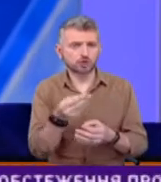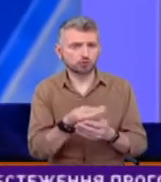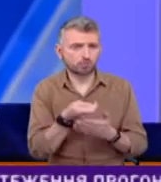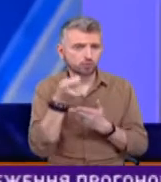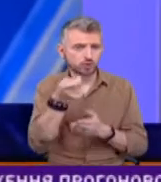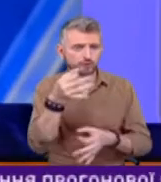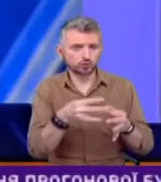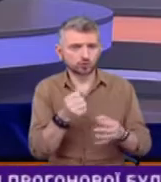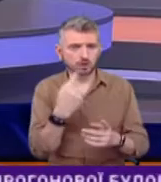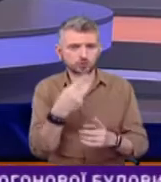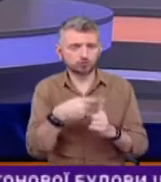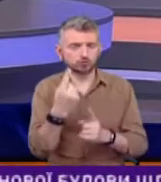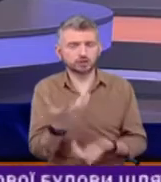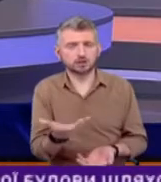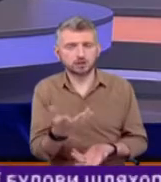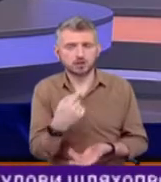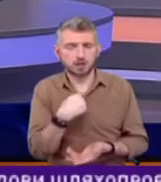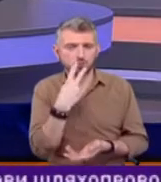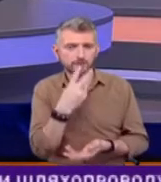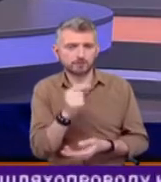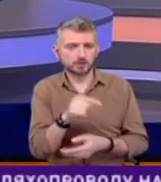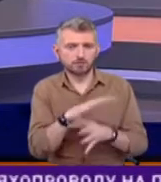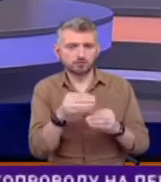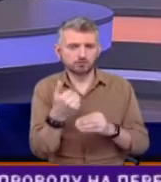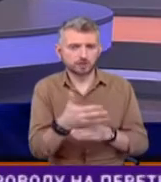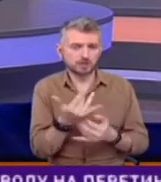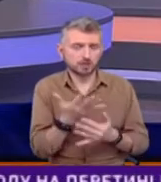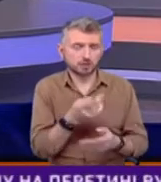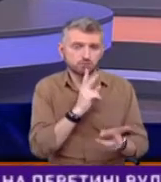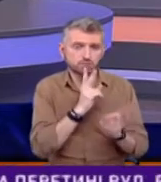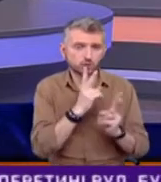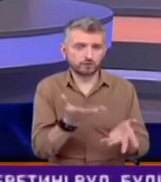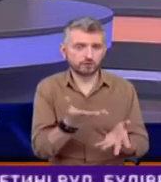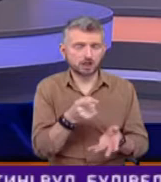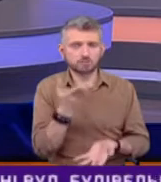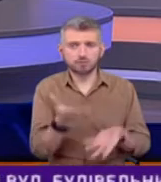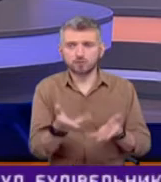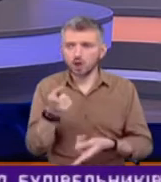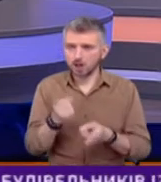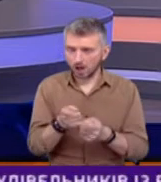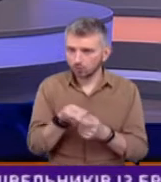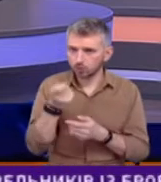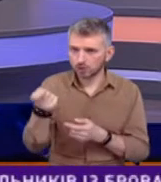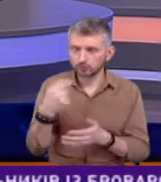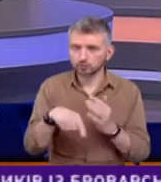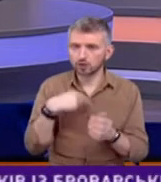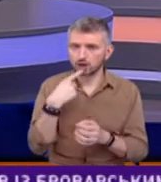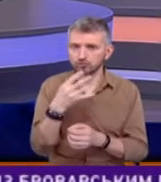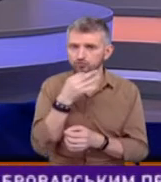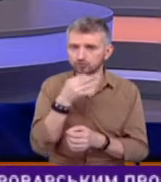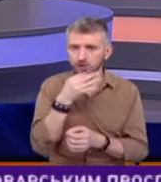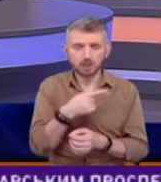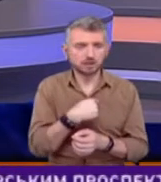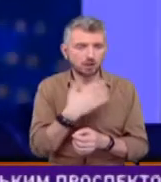плюси. Так, ну, я подивився, там вже стільки цих позовів, там, напевно, кожен. А реально подав, тому що кажуть, що ну,